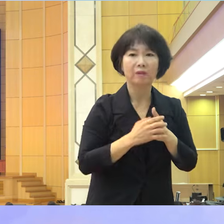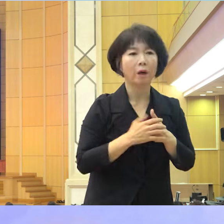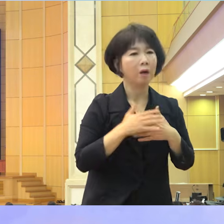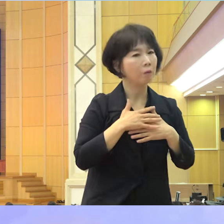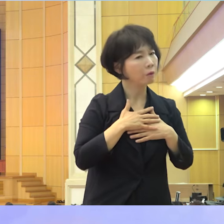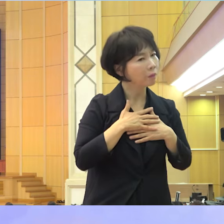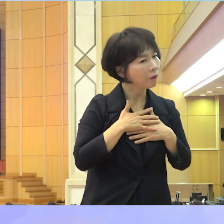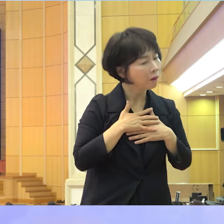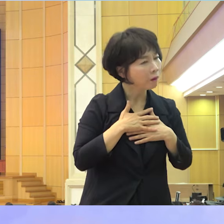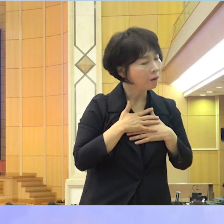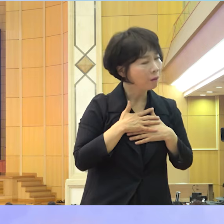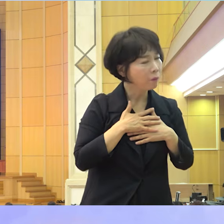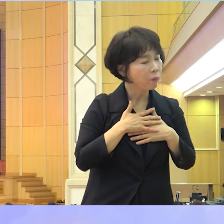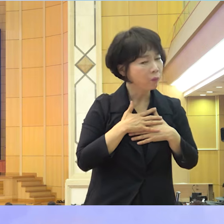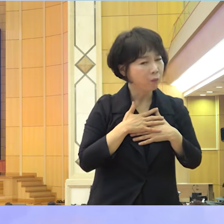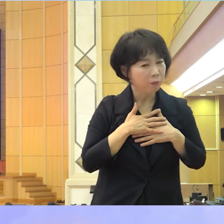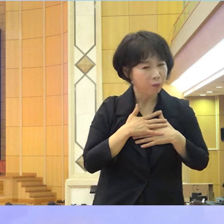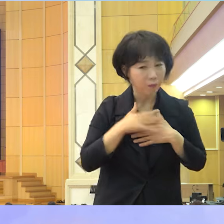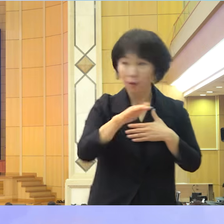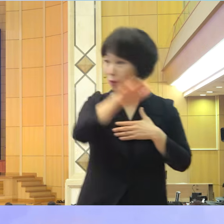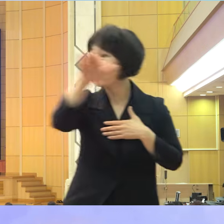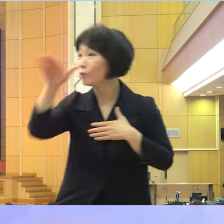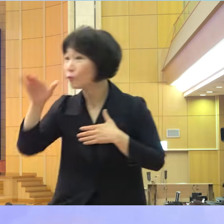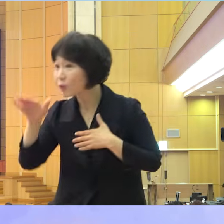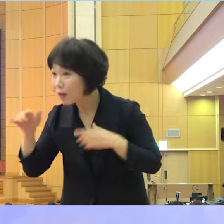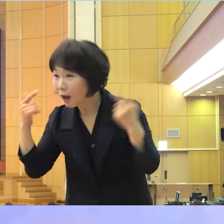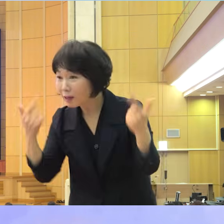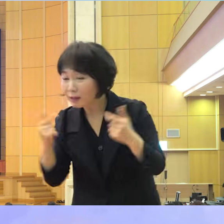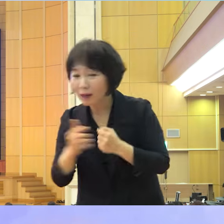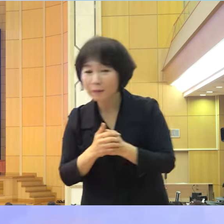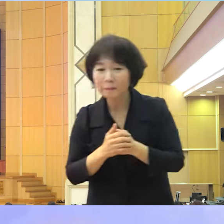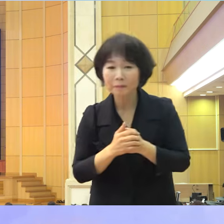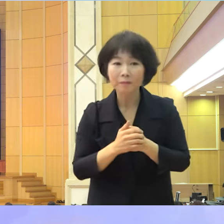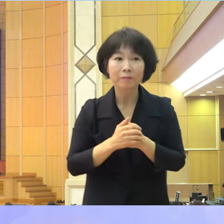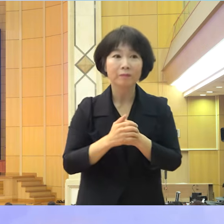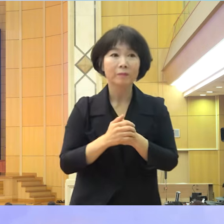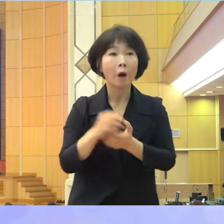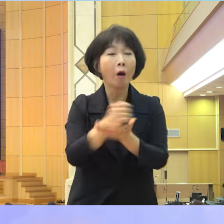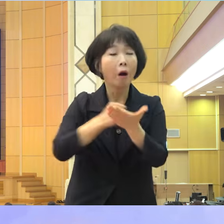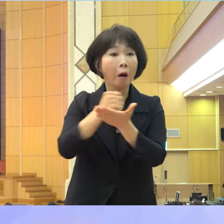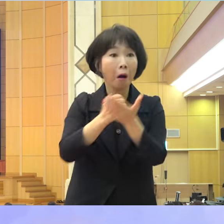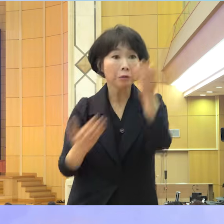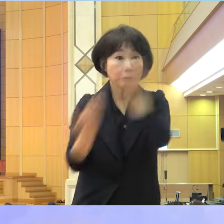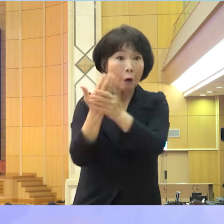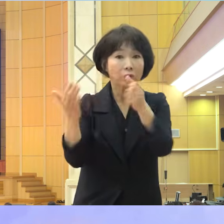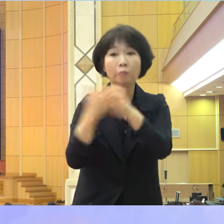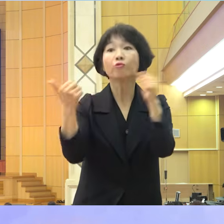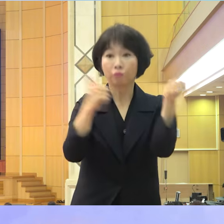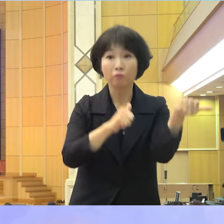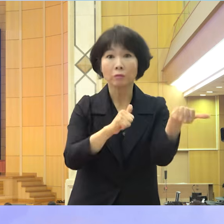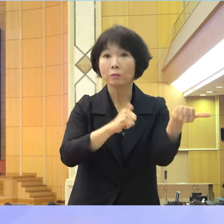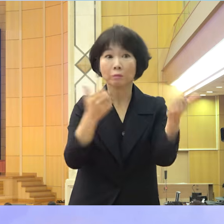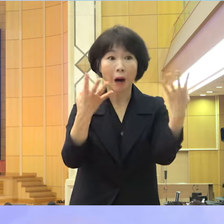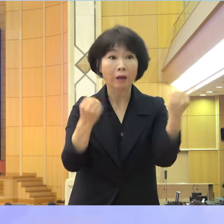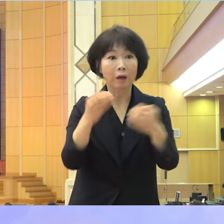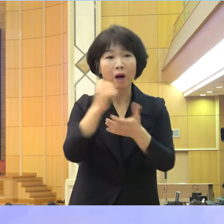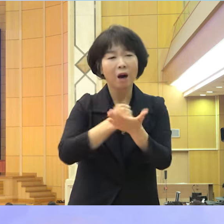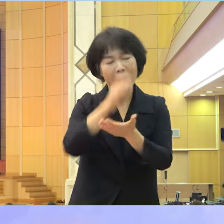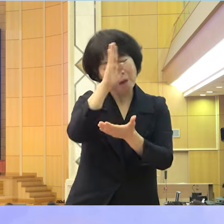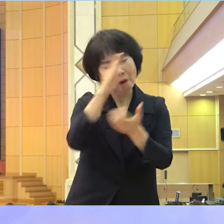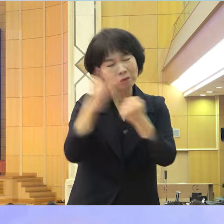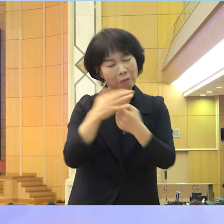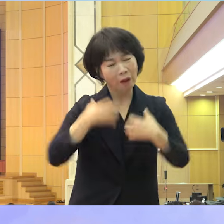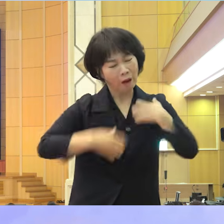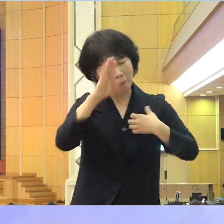여러분, 이렇게 우리는 뭐 사고로 죽는 사람도 있고 병으로 죽는 사람도